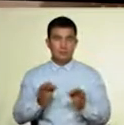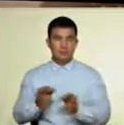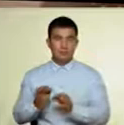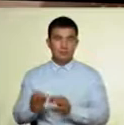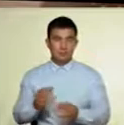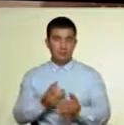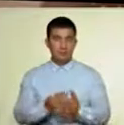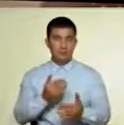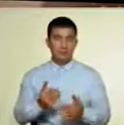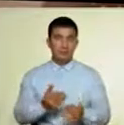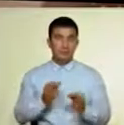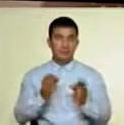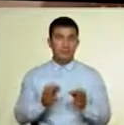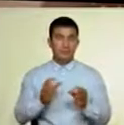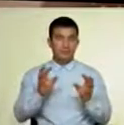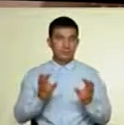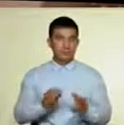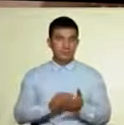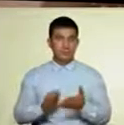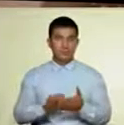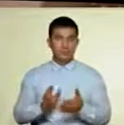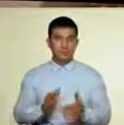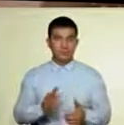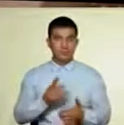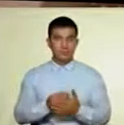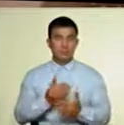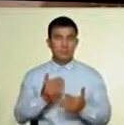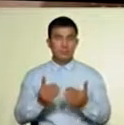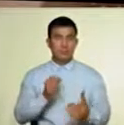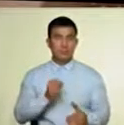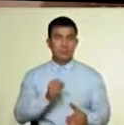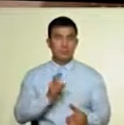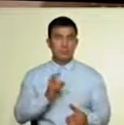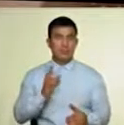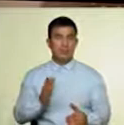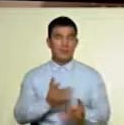Standart shakl degani nima degani edi? Albatta mana bu harflarning